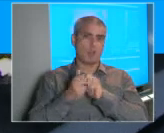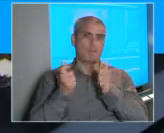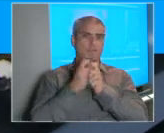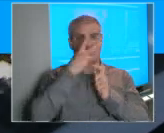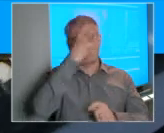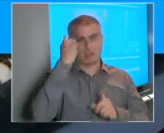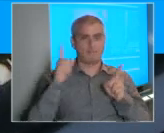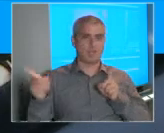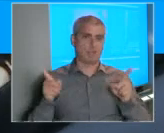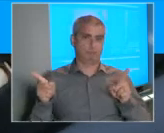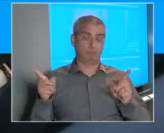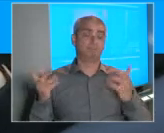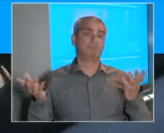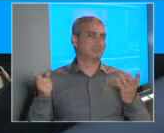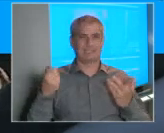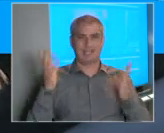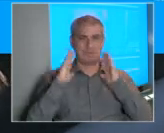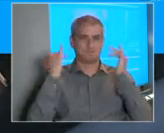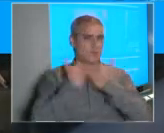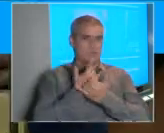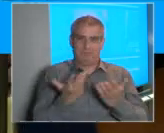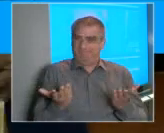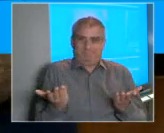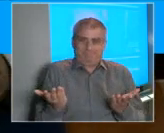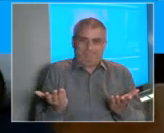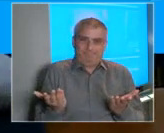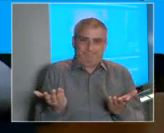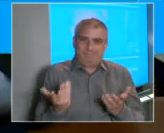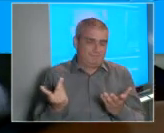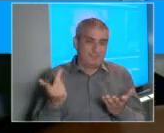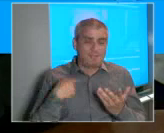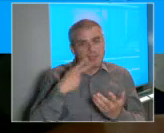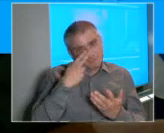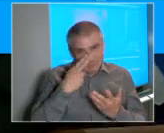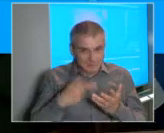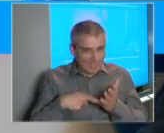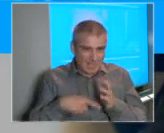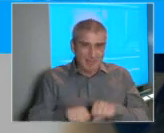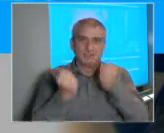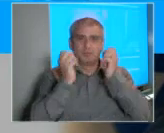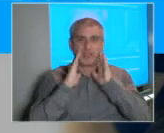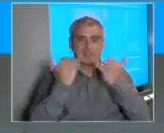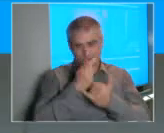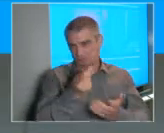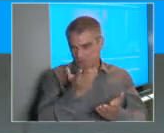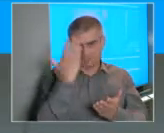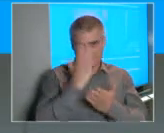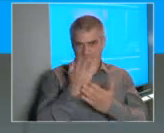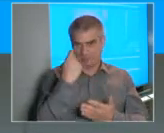למפלגות הערביות. לכן זה מיתוס שאי אפשר לנפץ אותו כל כך, אני מנסה, אבל זה לא. אתה היית באירועים